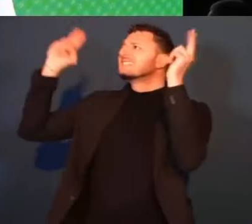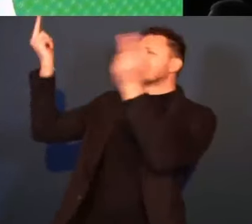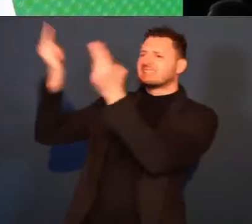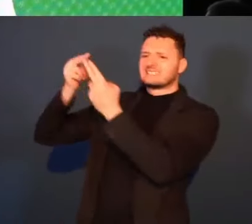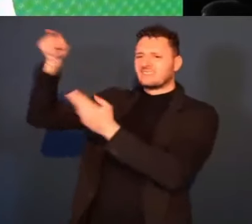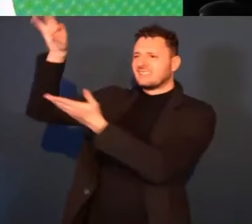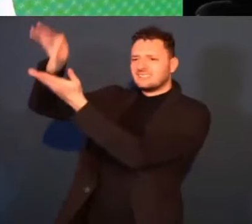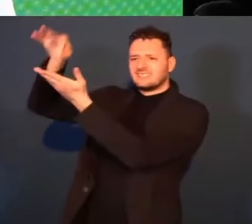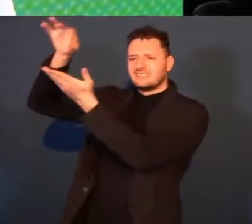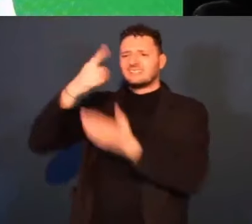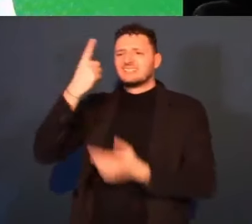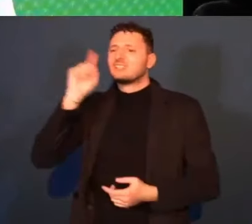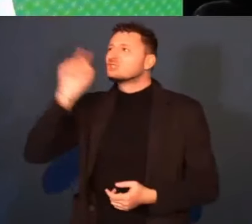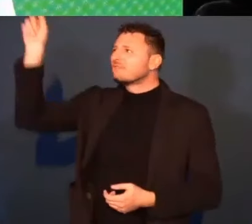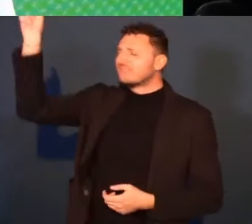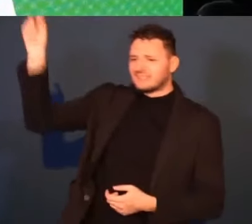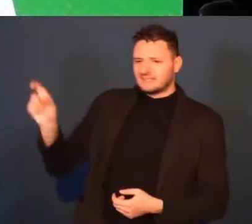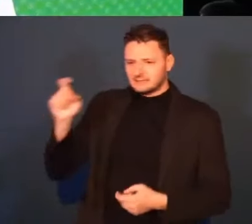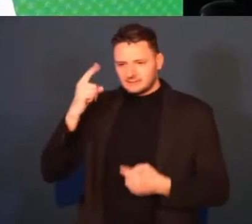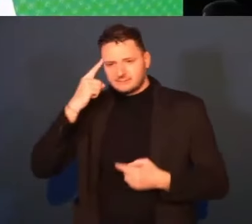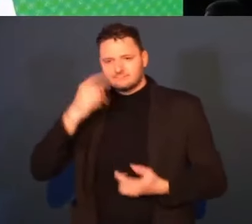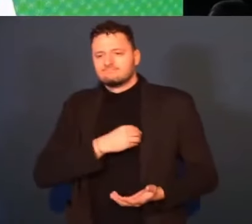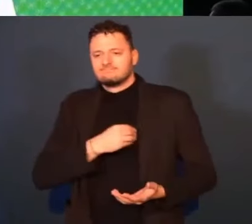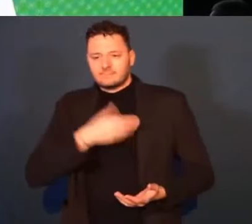боли сърцето за нашата страна.